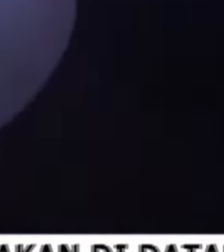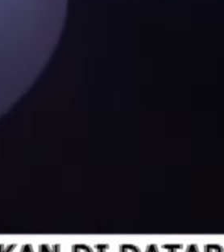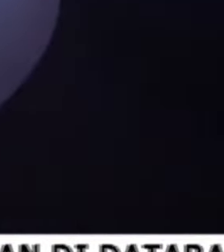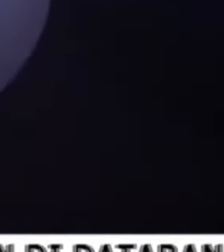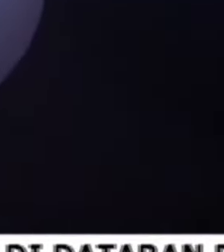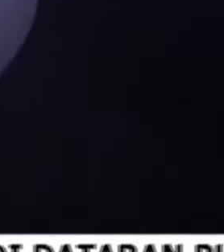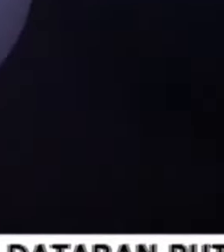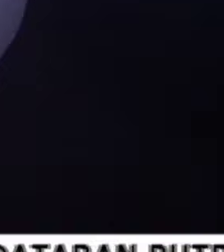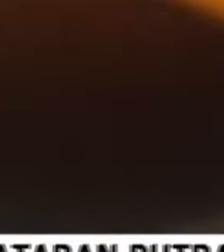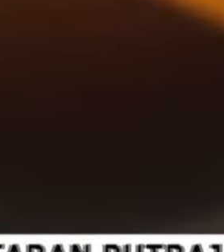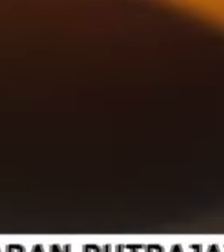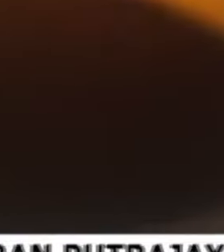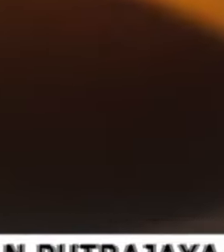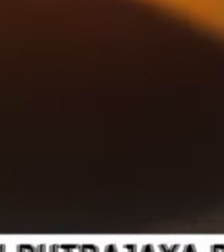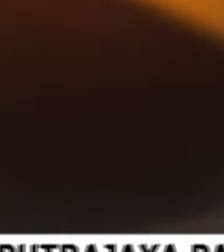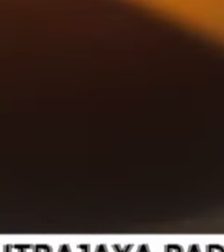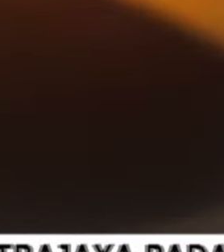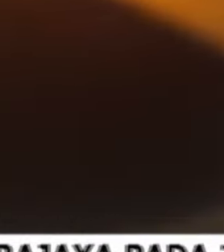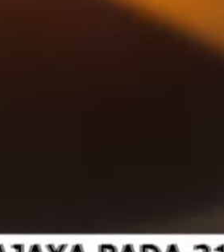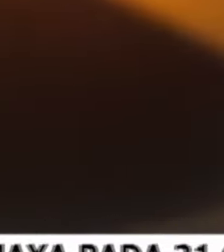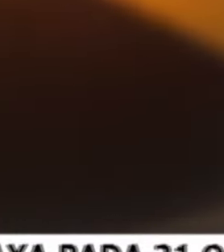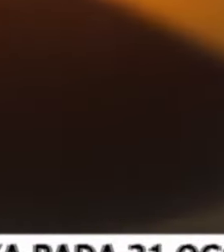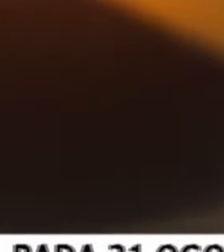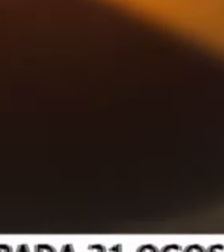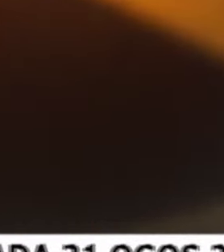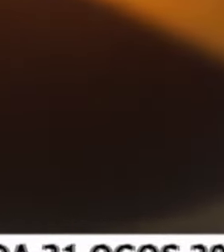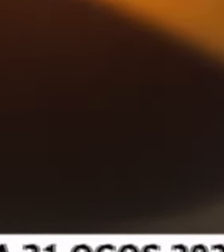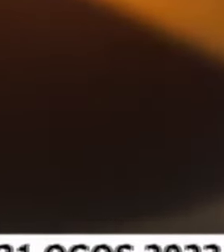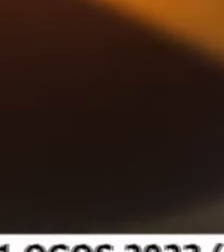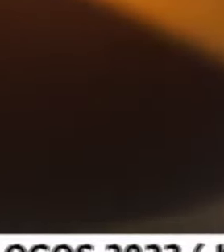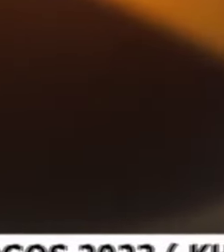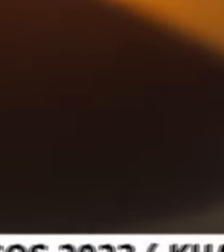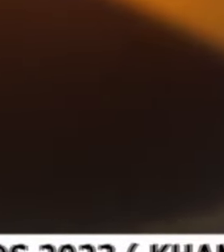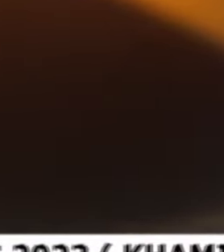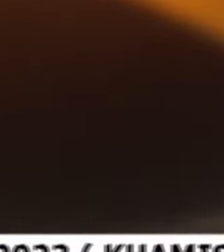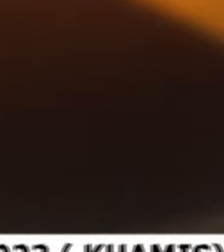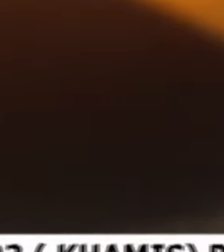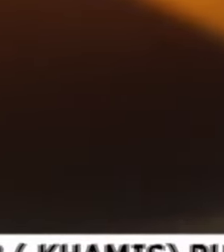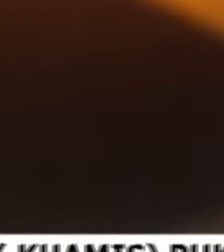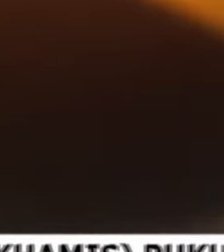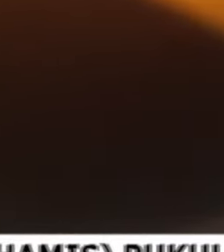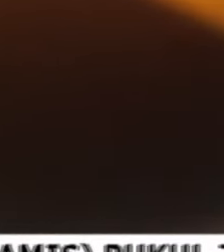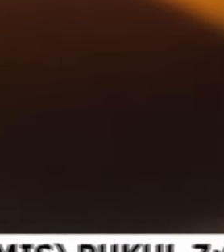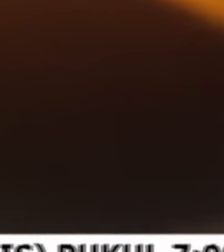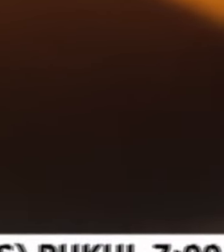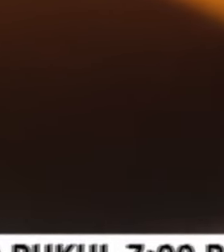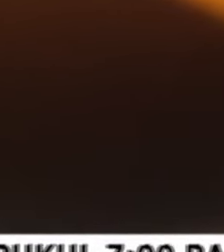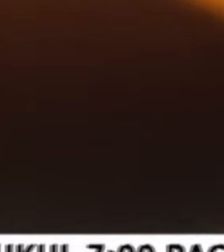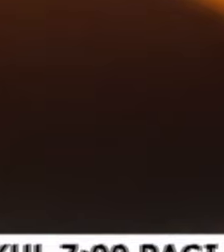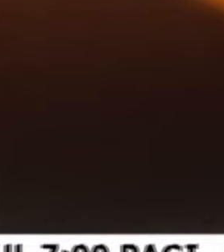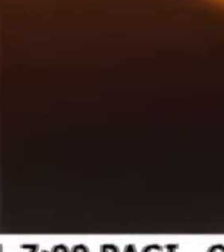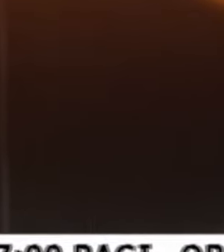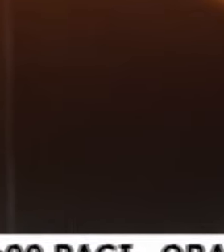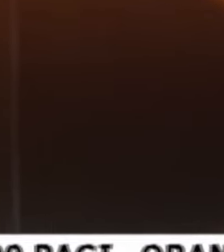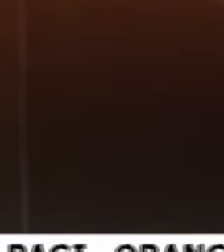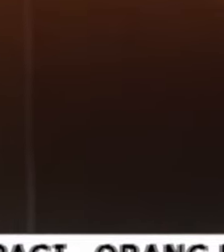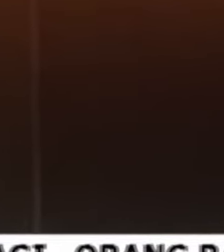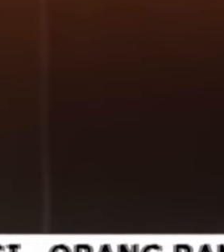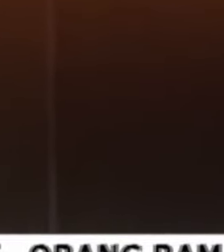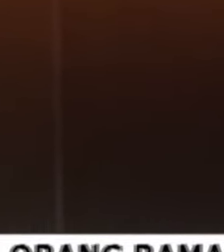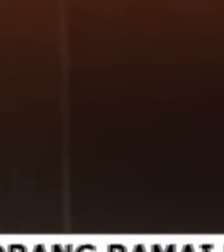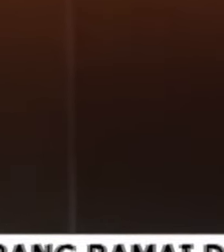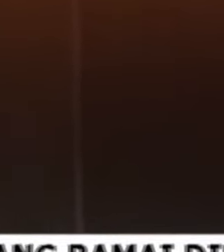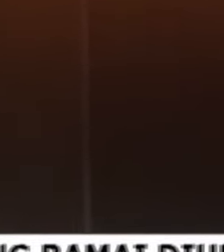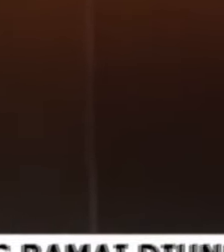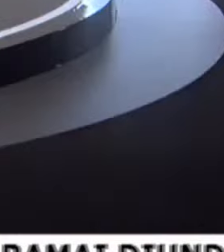pengundian tunaikan tanggung jawab anda untuk mengundi di 6 Negeri bagi memastikan juga melunaskan karya umum dewan ke-15 dan telah pun